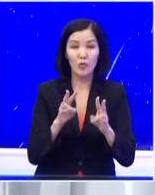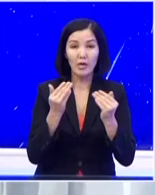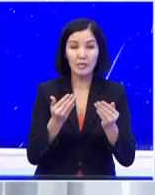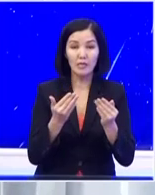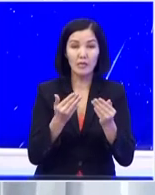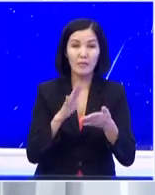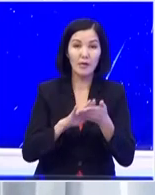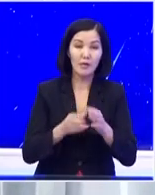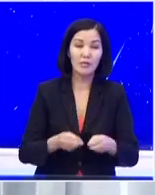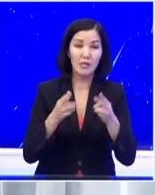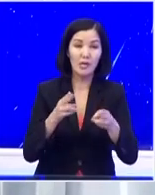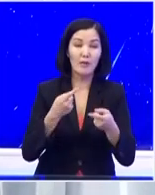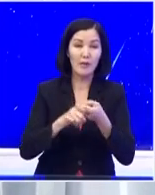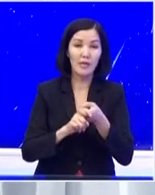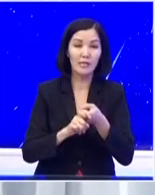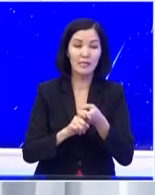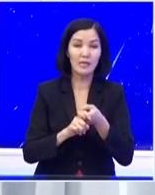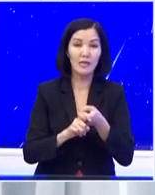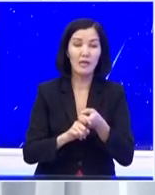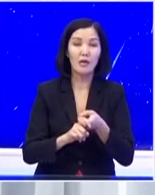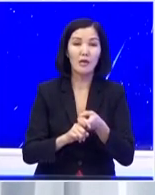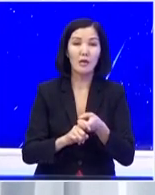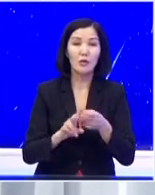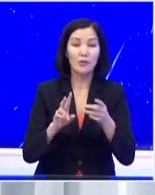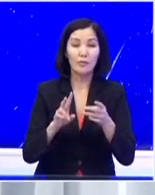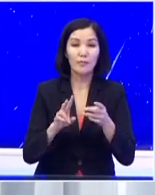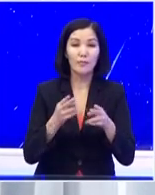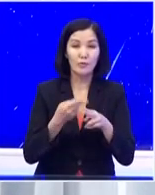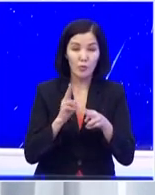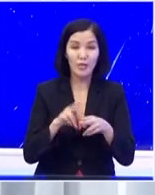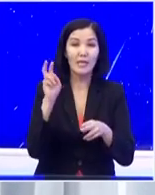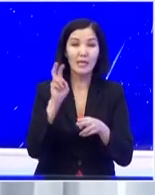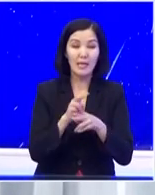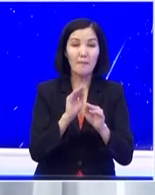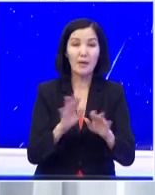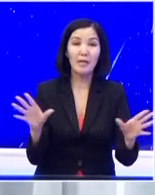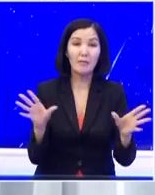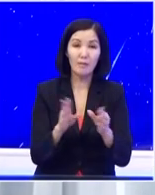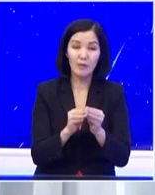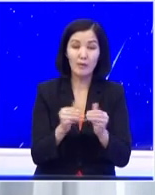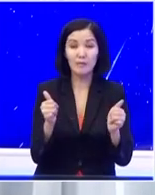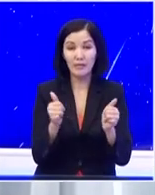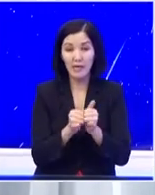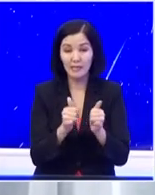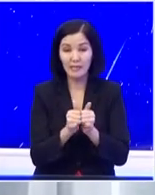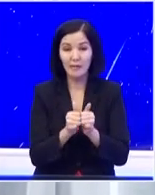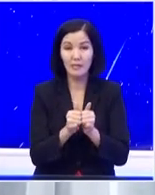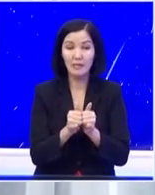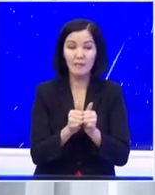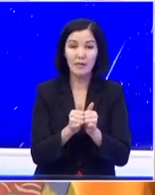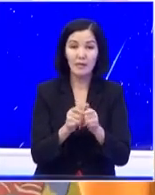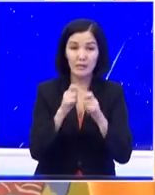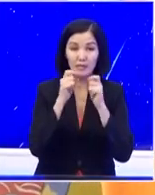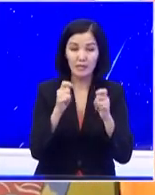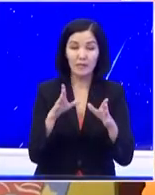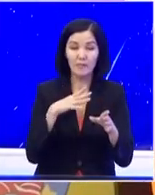Қазақстандағы карантинге байланысты. Сонда да келіп, балалар біз сендермен біргеміз, біз сенден қастарыңдамыз деп, сонда көңілгеме келіп